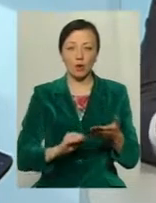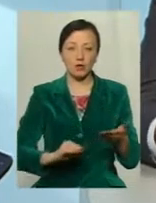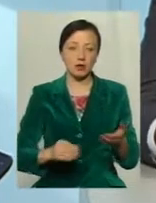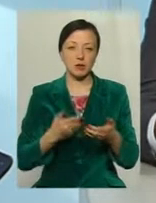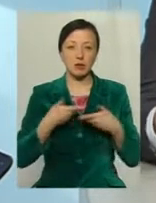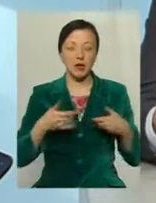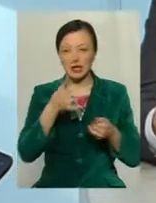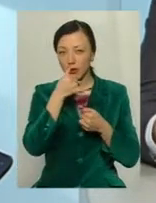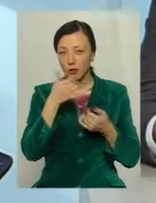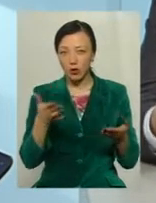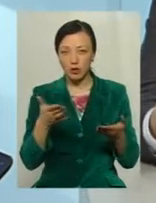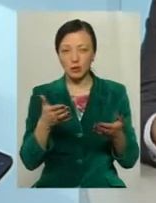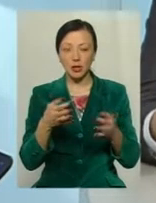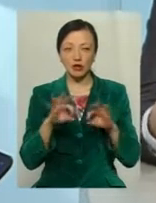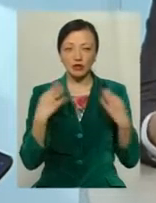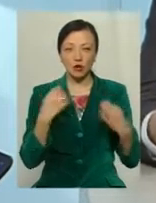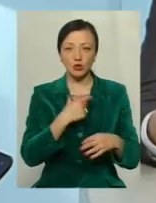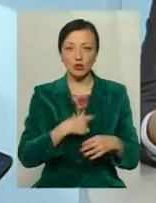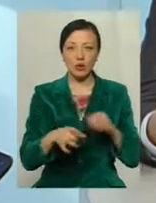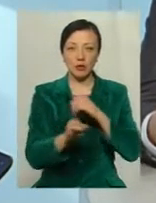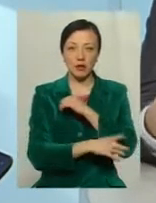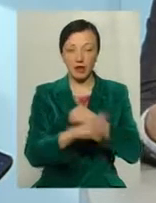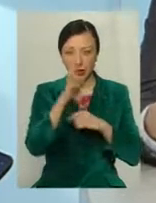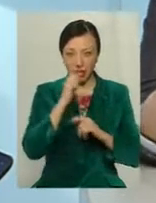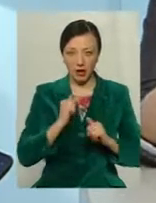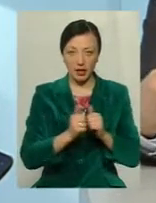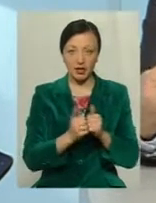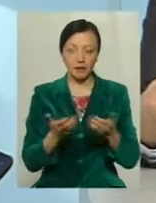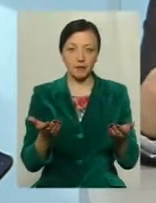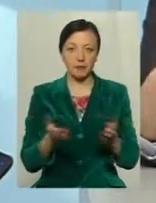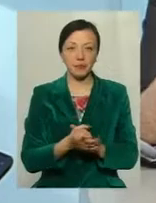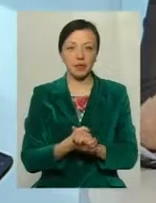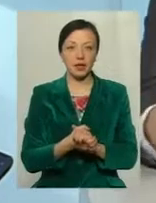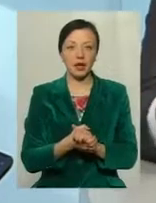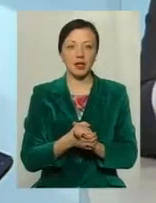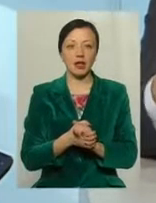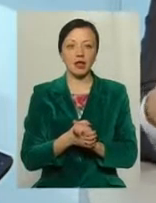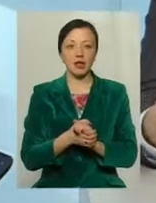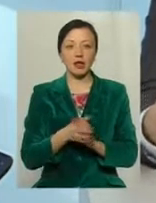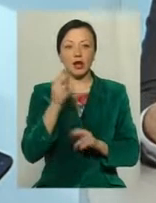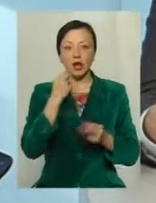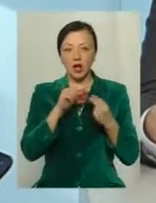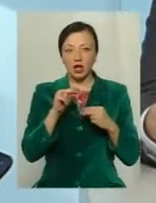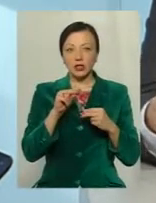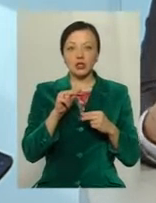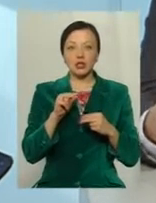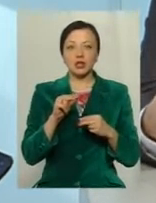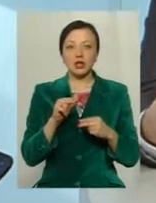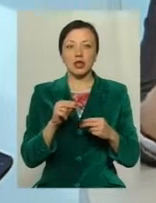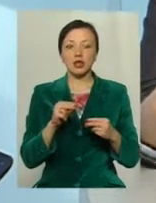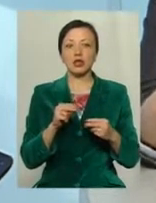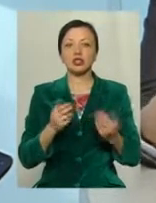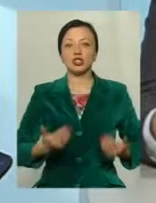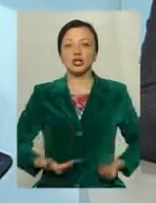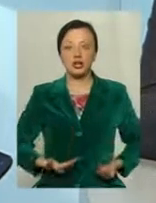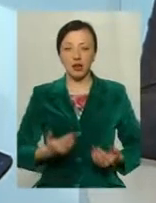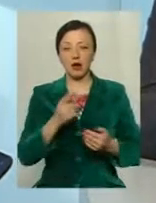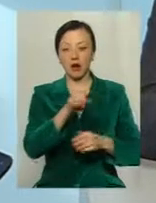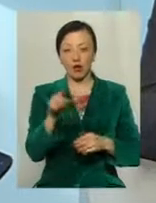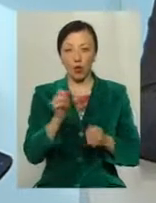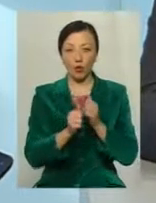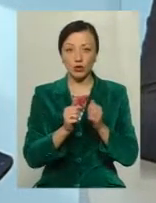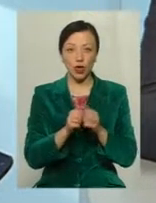алгоритм, який був вчора, який був позавчора, який я маю на увазі роками, який був у 2012-му і 2010-му році, тобто ніяких змін і доповнень. Тобто,